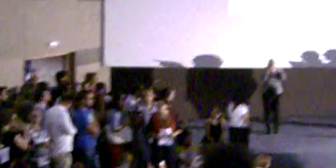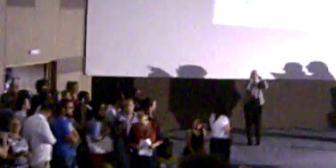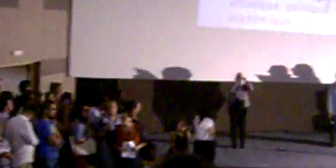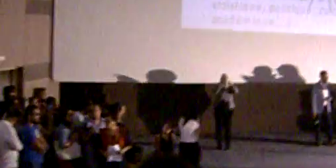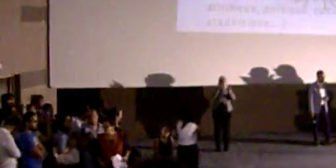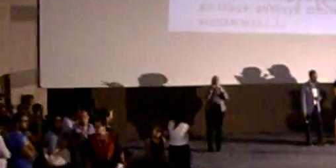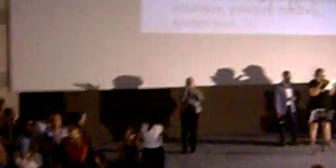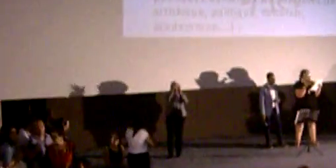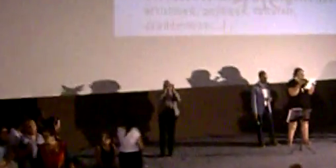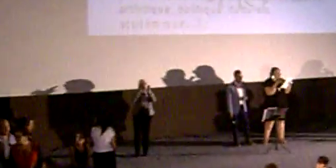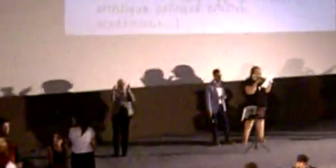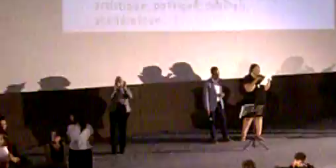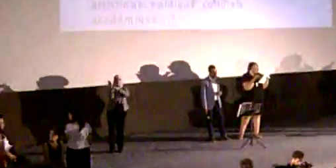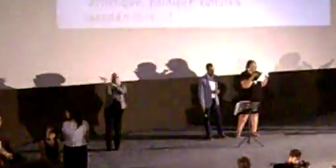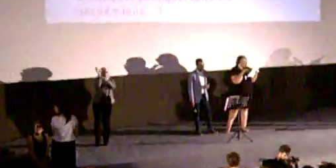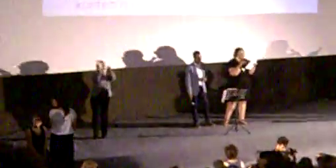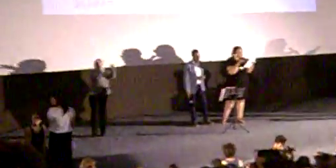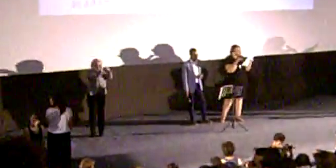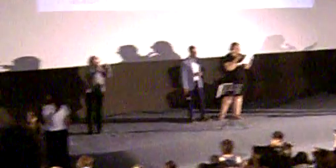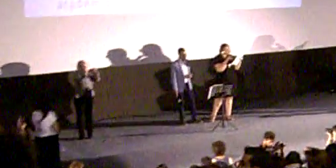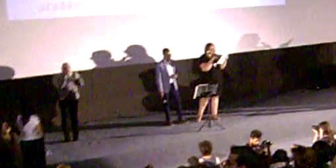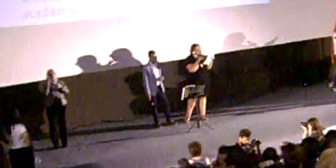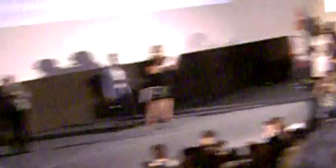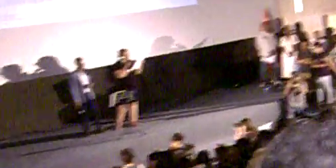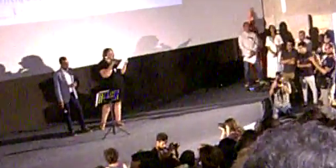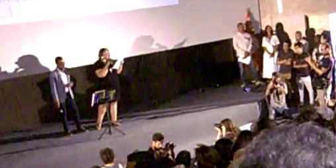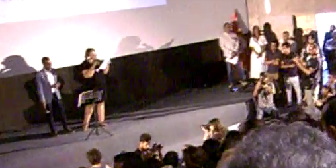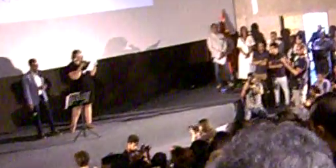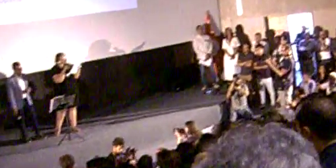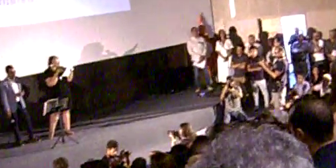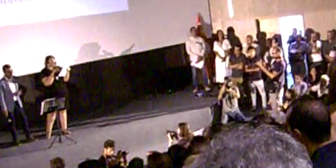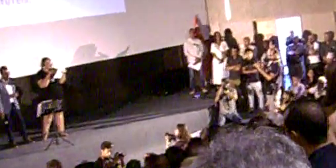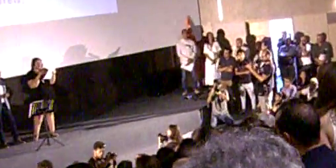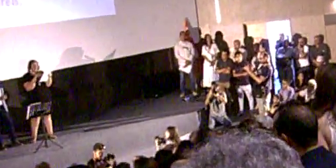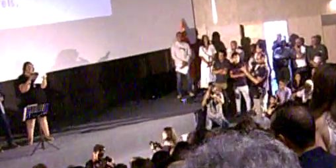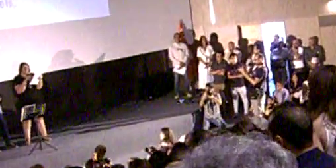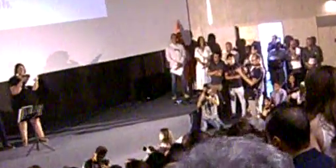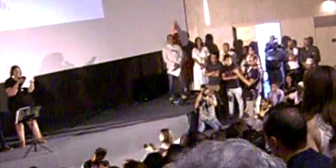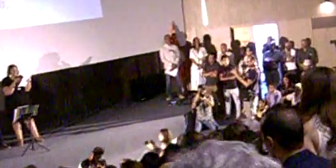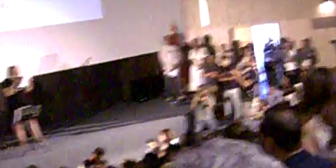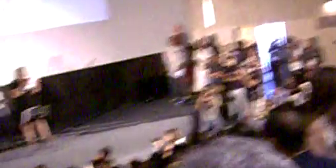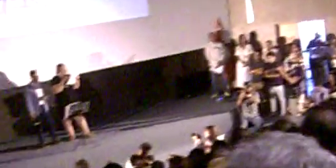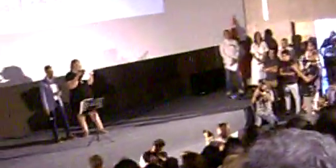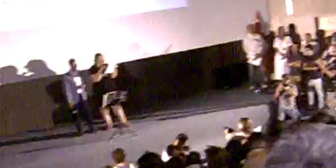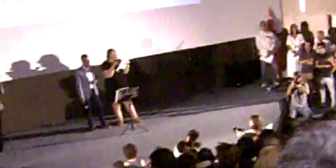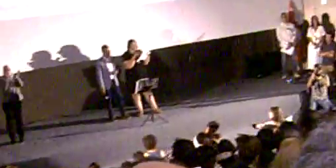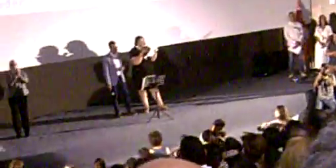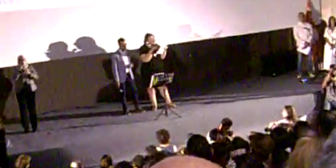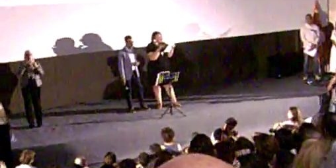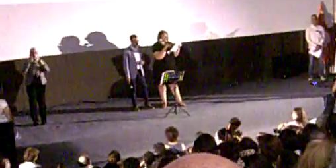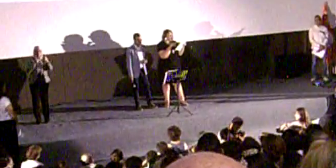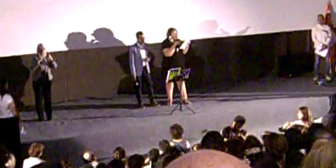بحثية تعرف من خلالها المفكرة القانونية بمقترحات التقرير على مستوى المنطقة العربية وورشات